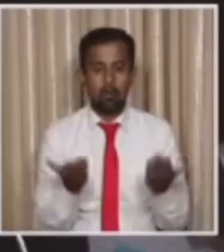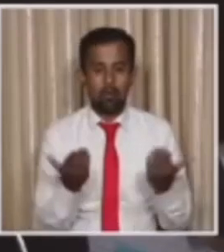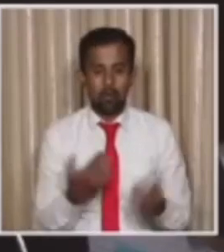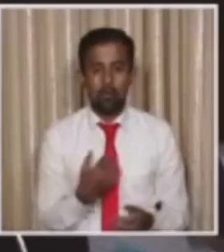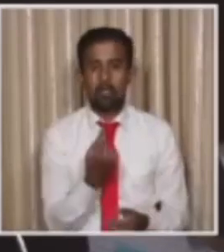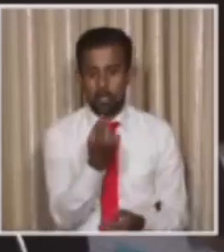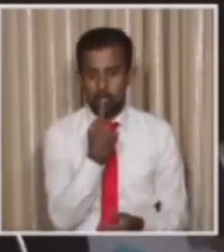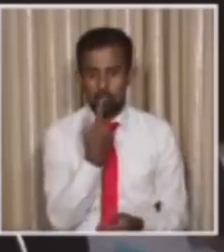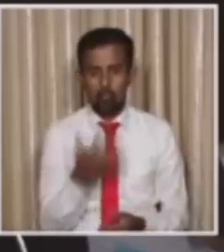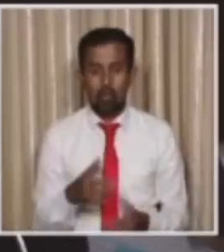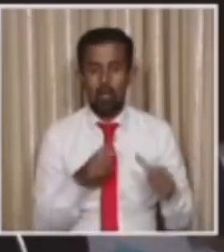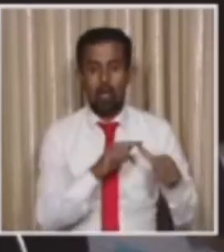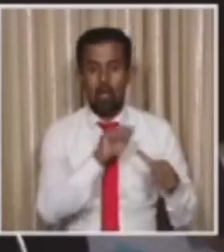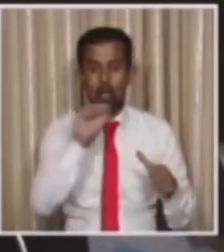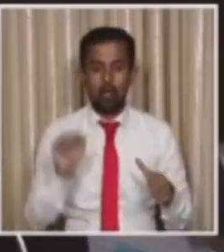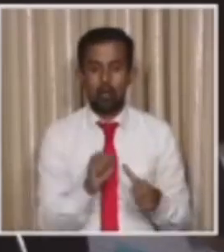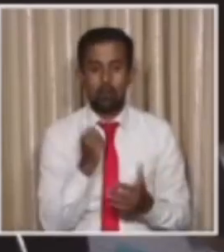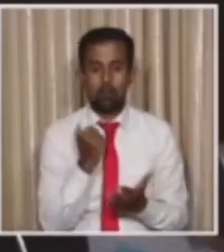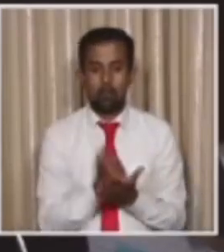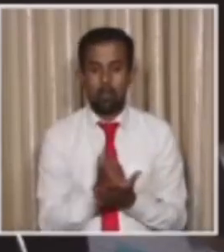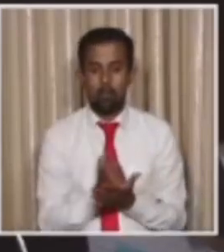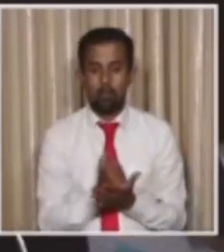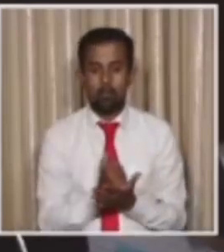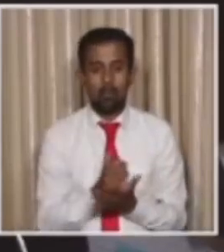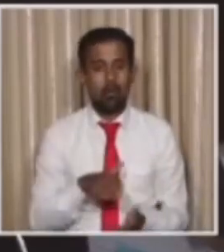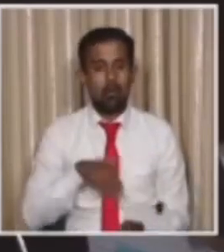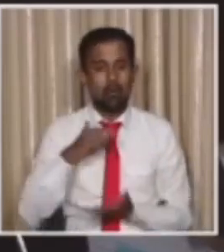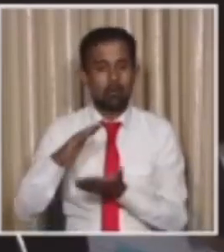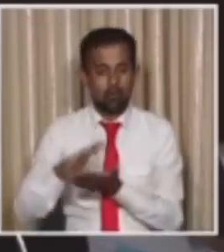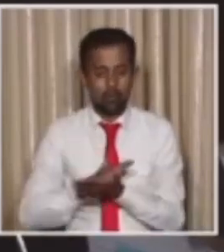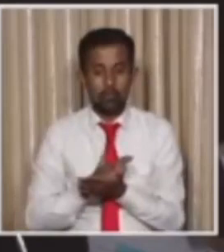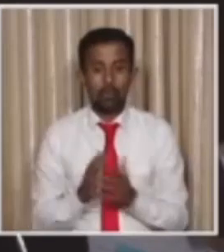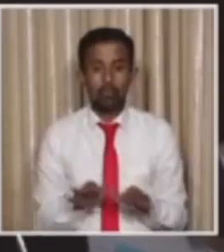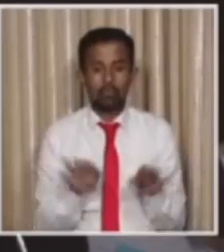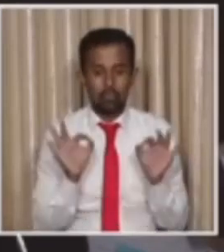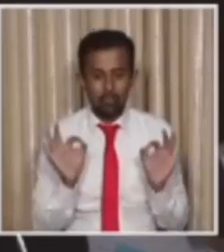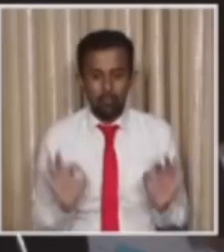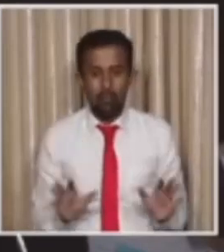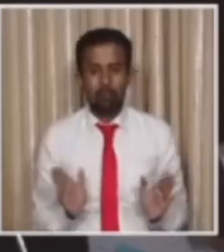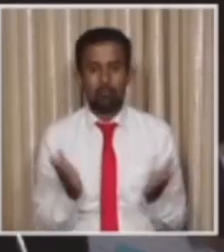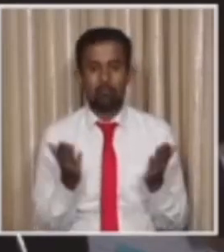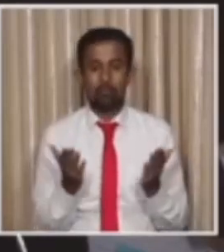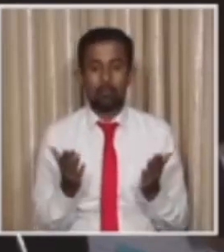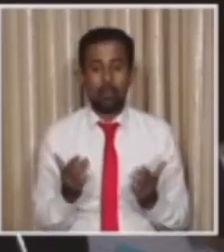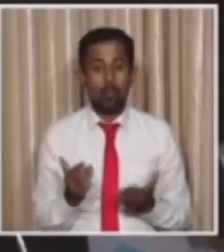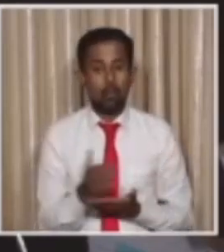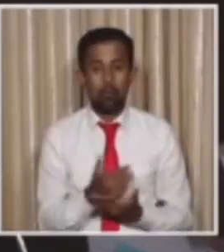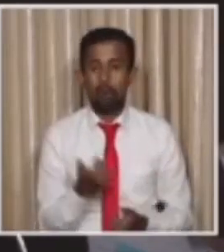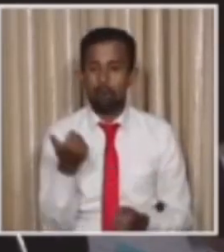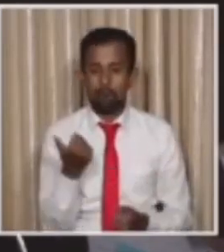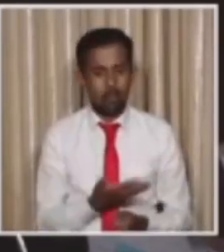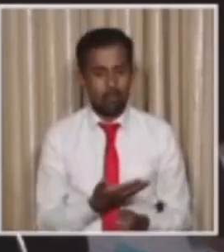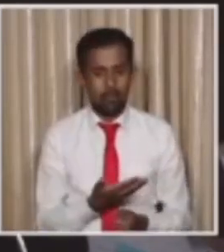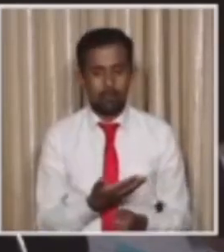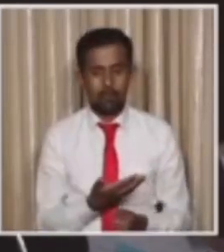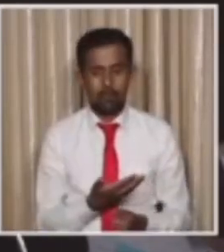තියෙනවා. ආසියානු සංවර්ධන බැංකුවේ මූලිකත්වයෙන් ඒක නිවැරදිව ක්‍රියාත්මක කිරීම රට පැත්තෙන් හැම අතින්ම වැදගත්. මොකද